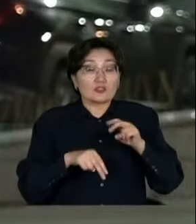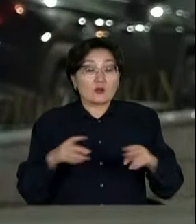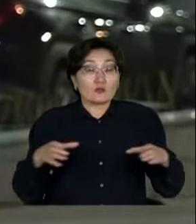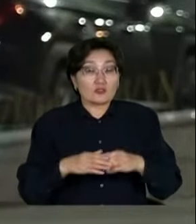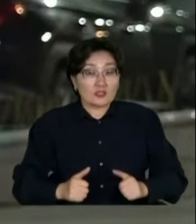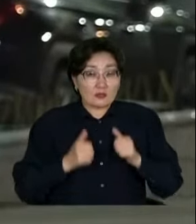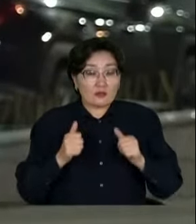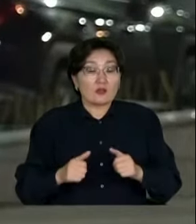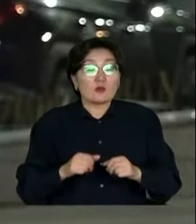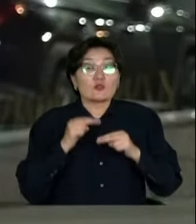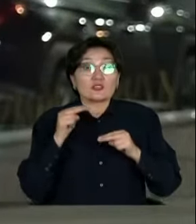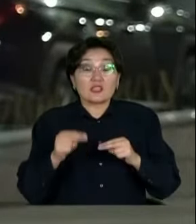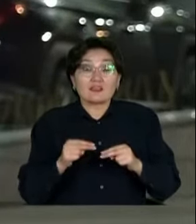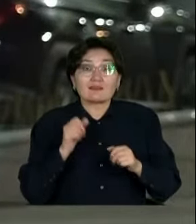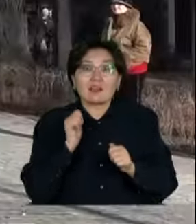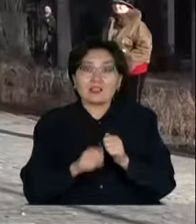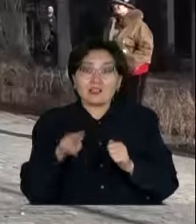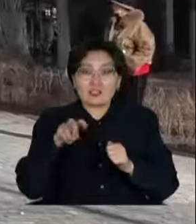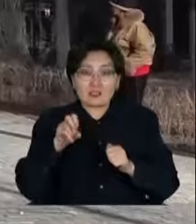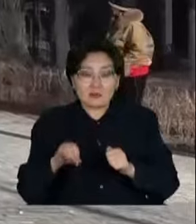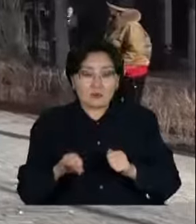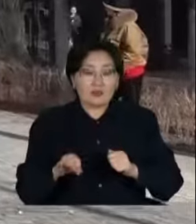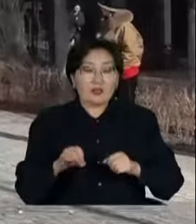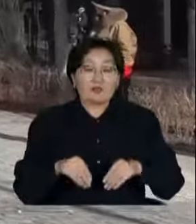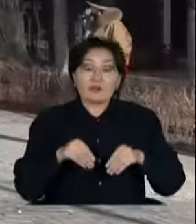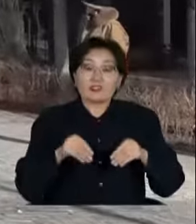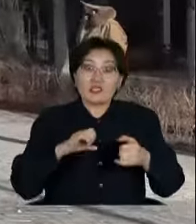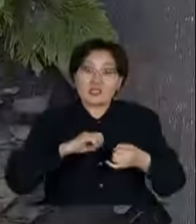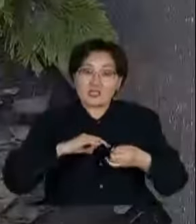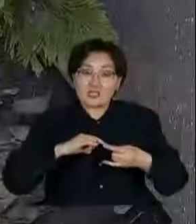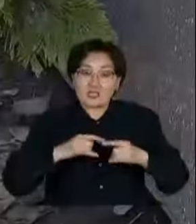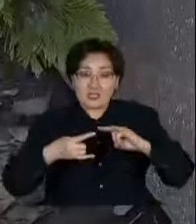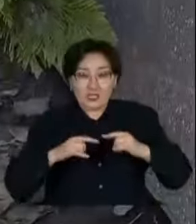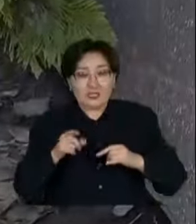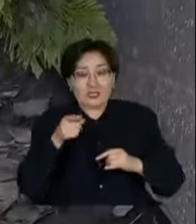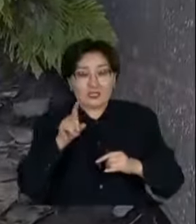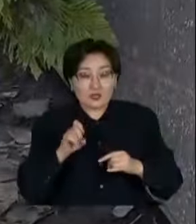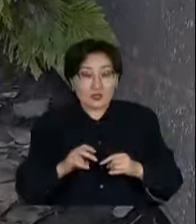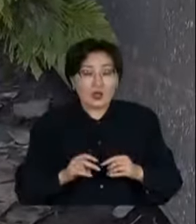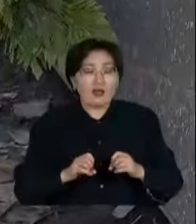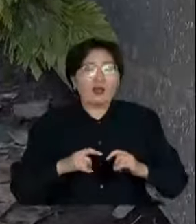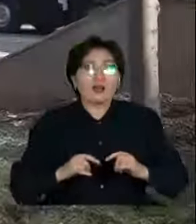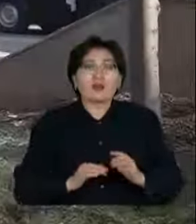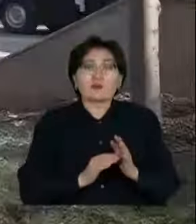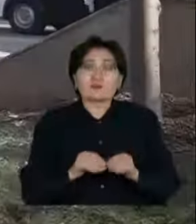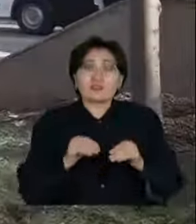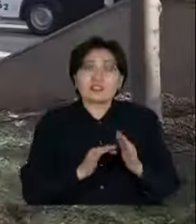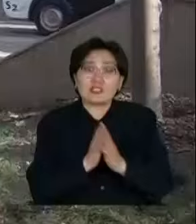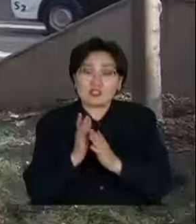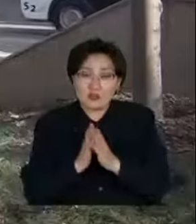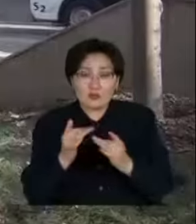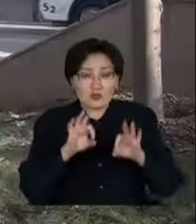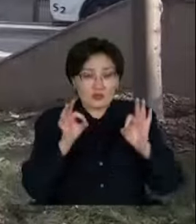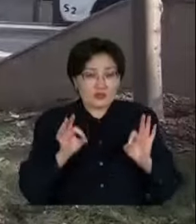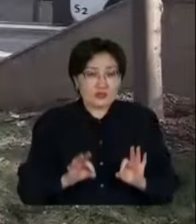постарался уделить внимание каждой детали. Мы посеяли газон, так как сейчас осень и уже трава